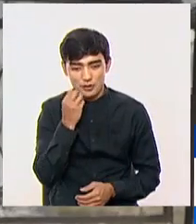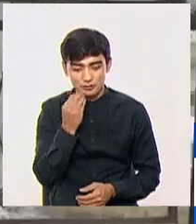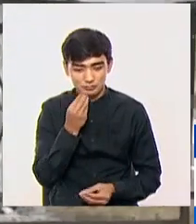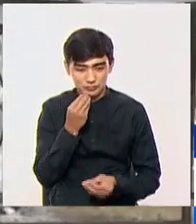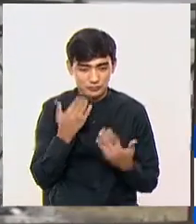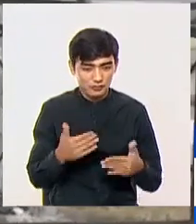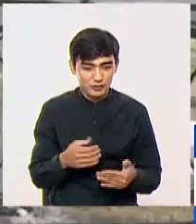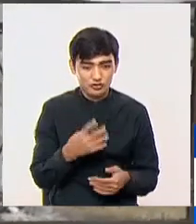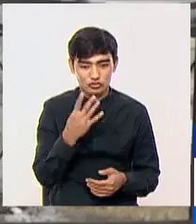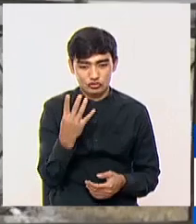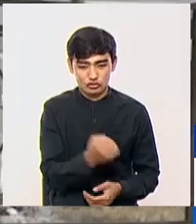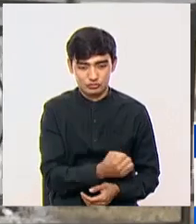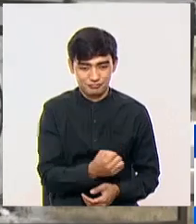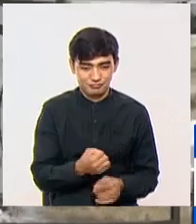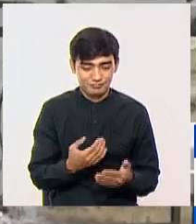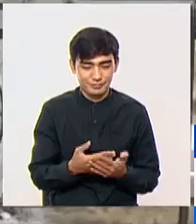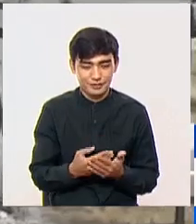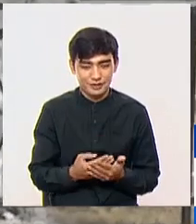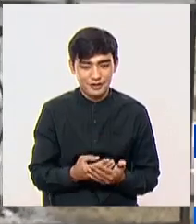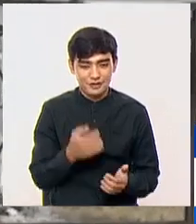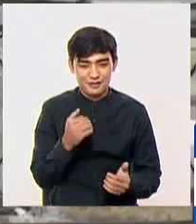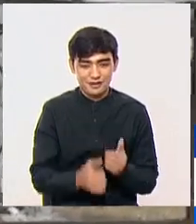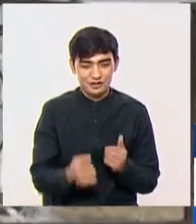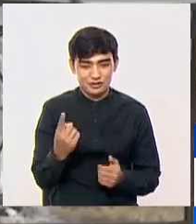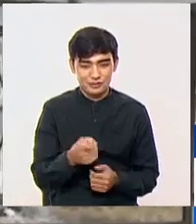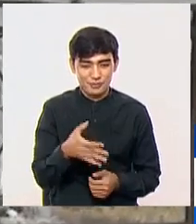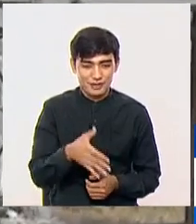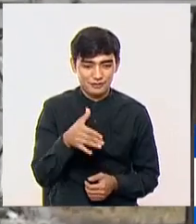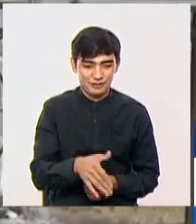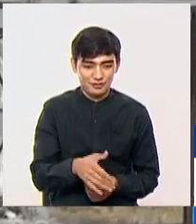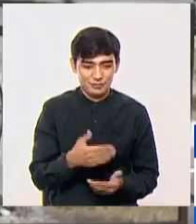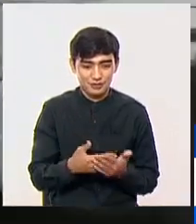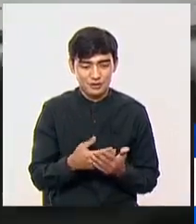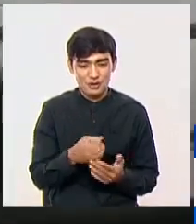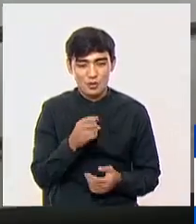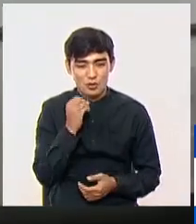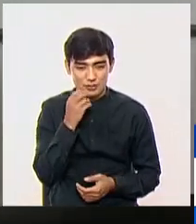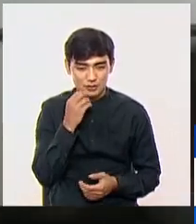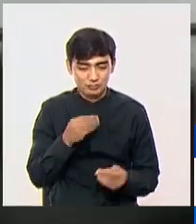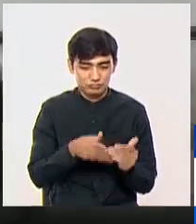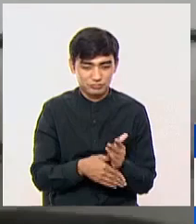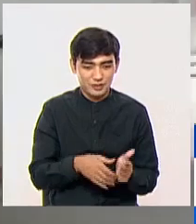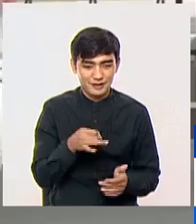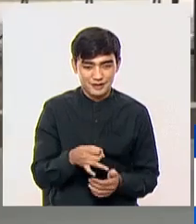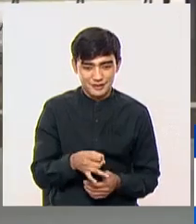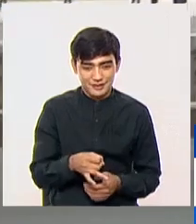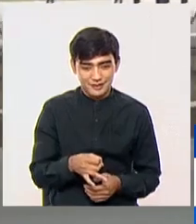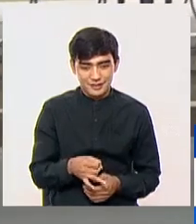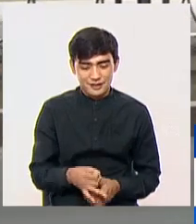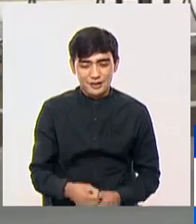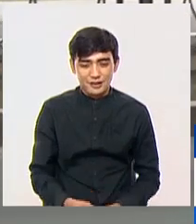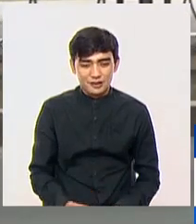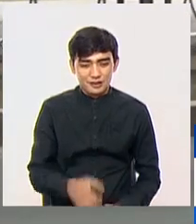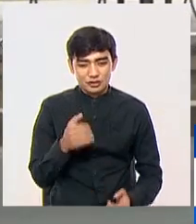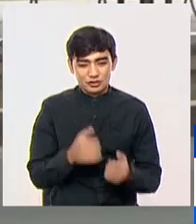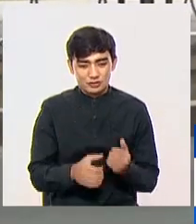получается 4 недели, это каждая неделя, это по 5 000 минимум на обед уходит. Часто бывает такое, то, что